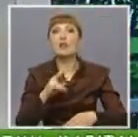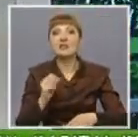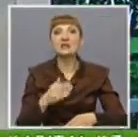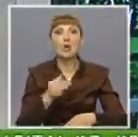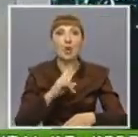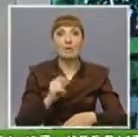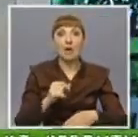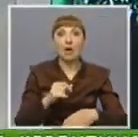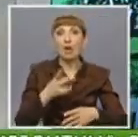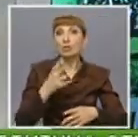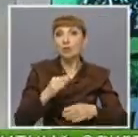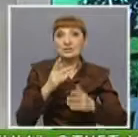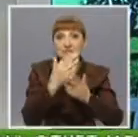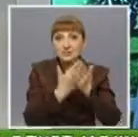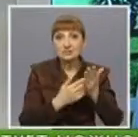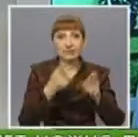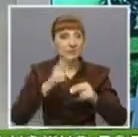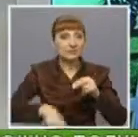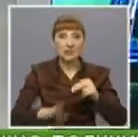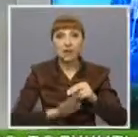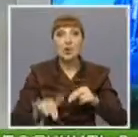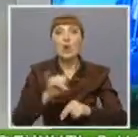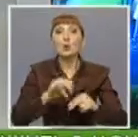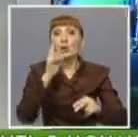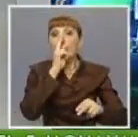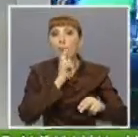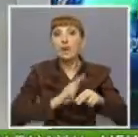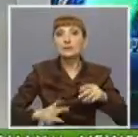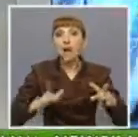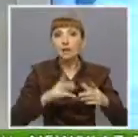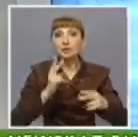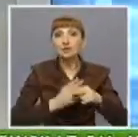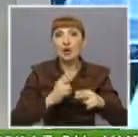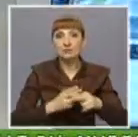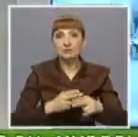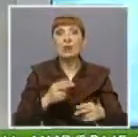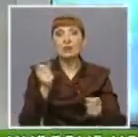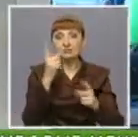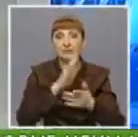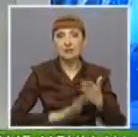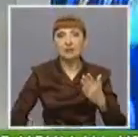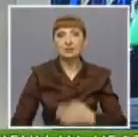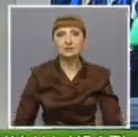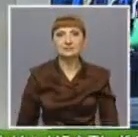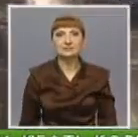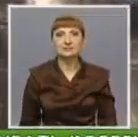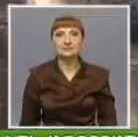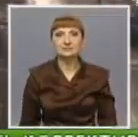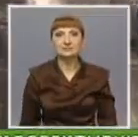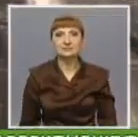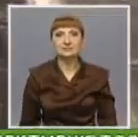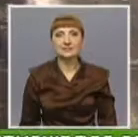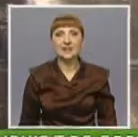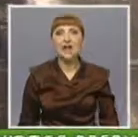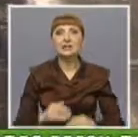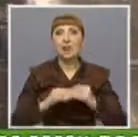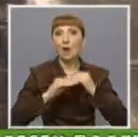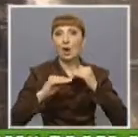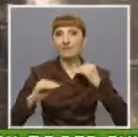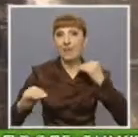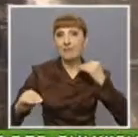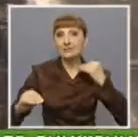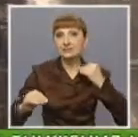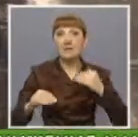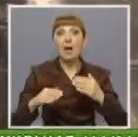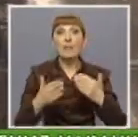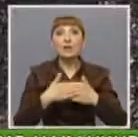Но на этом список не заканчивается. Куда они пропадают, узнавала Полина Чехичина. На ровном месте.